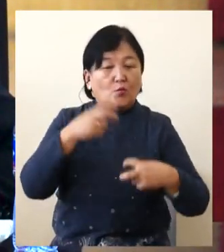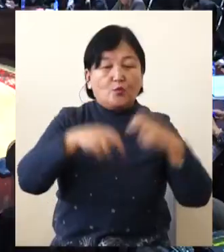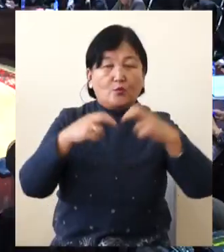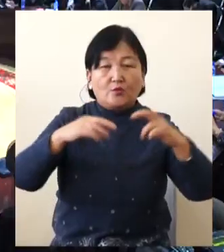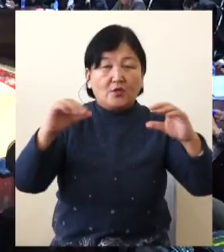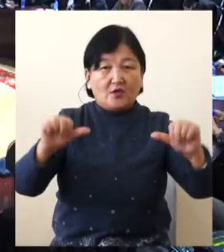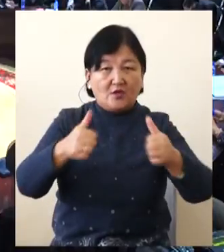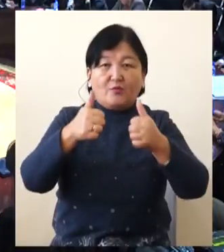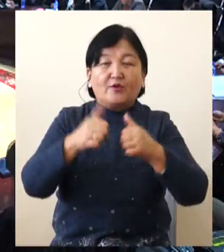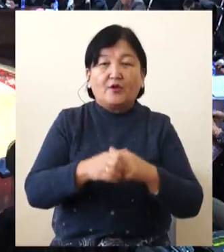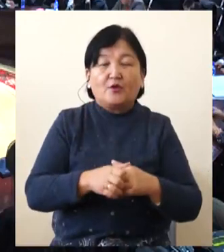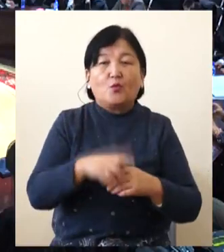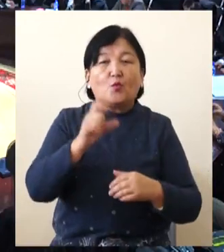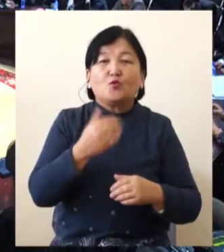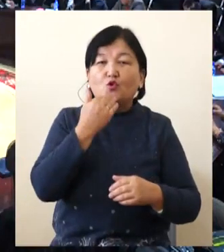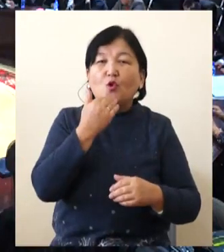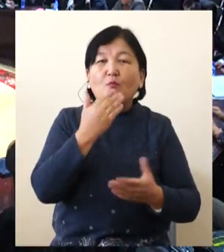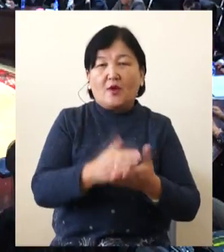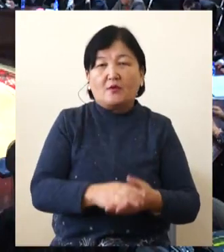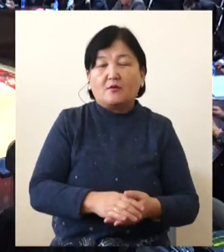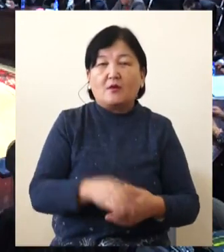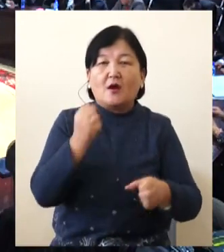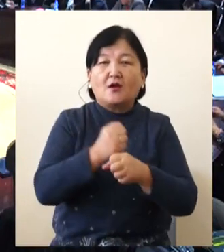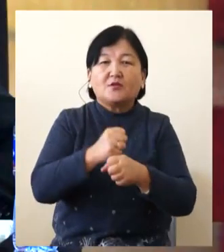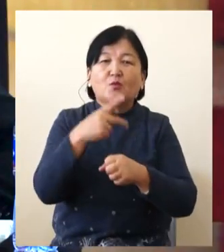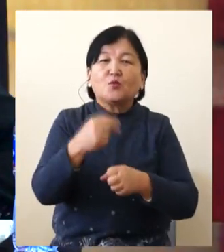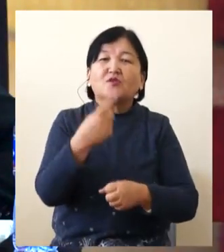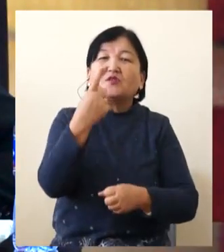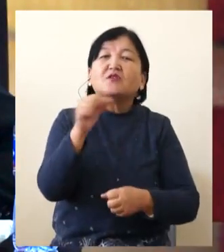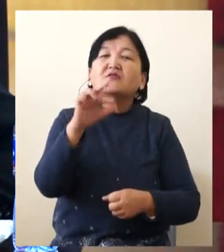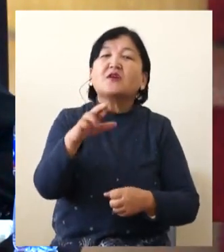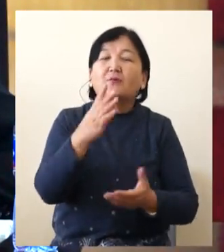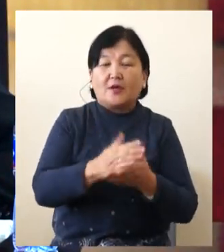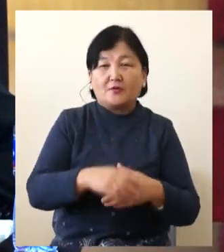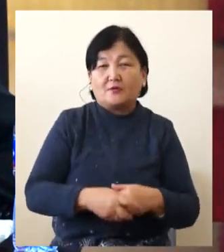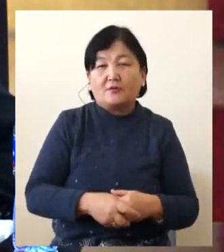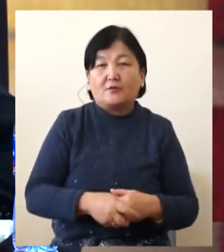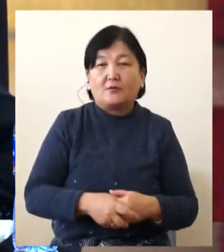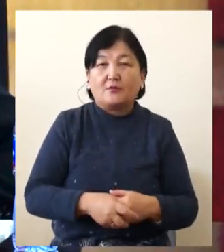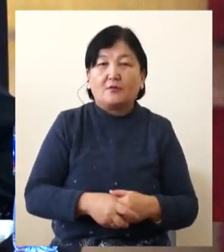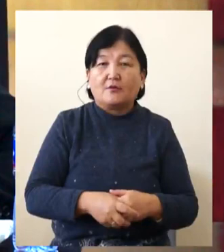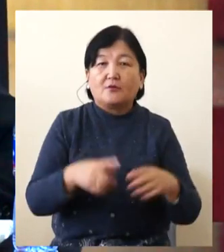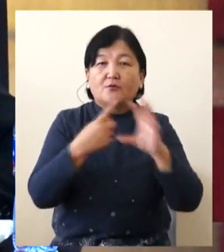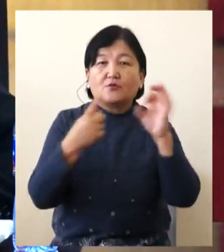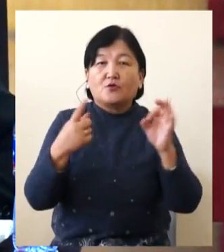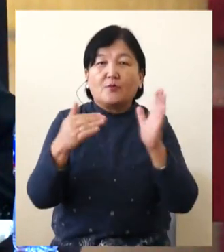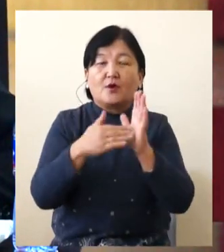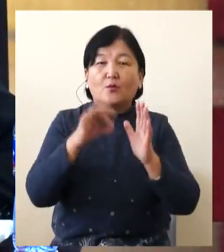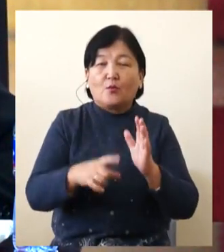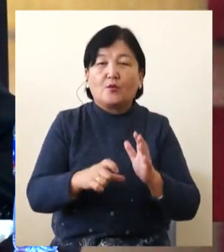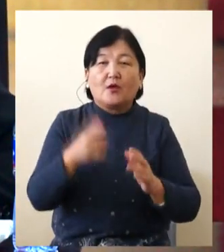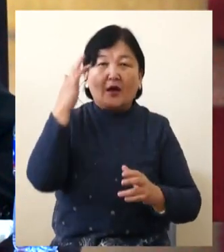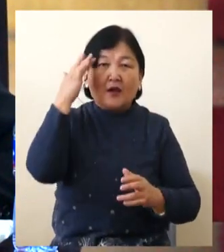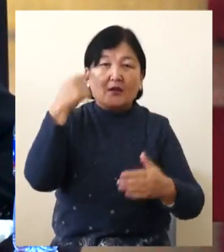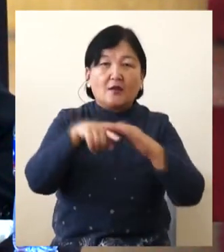Ажил хүч чи ердөөсөө 1 сая хүн байна. Тэр 1 сая хүнээс чинь 100 гаад мянгад явчихад байгаа шүү. Хамгийн